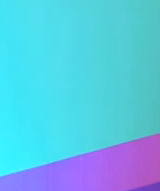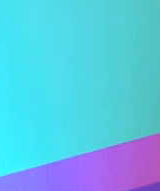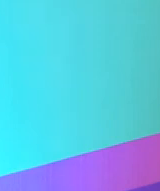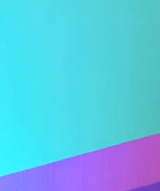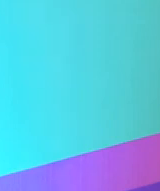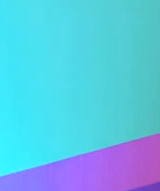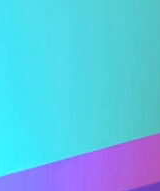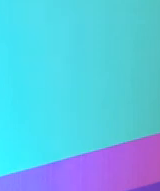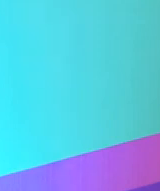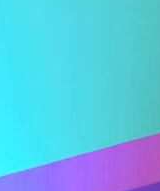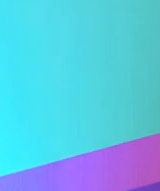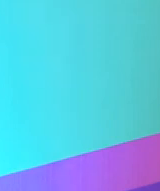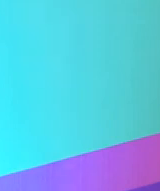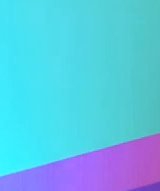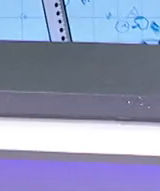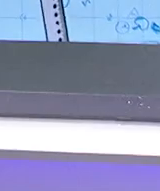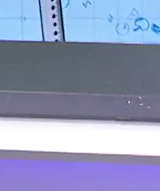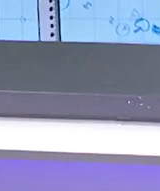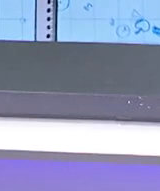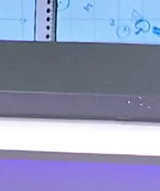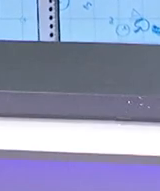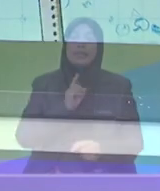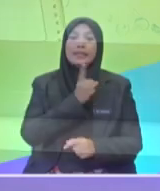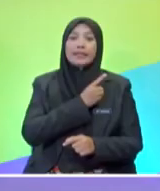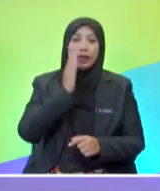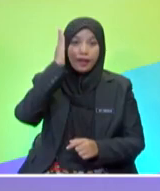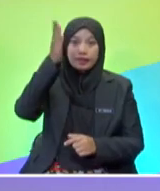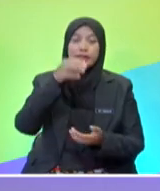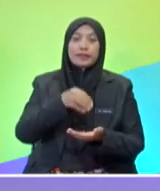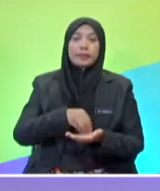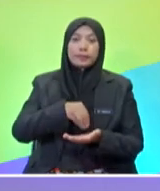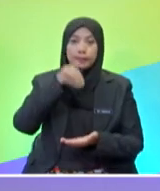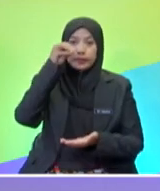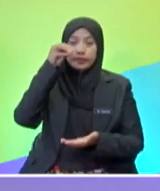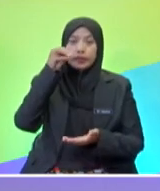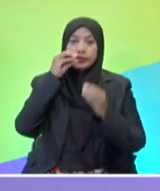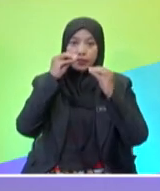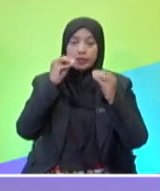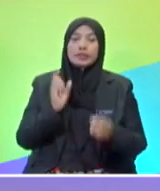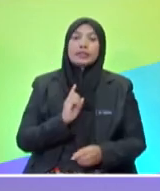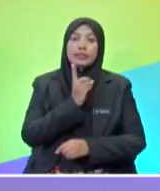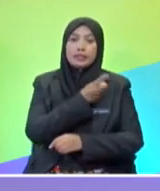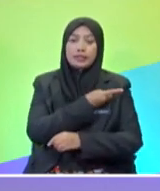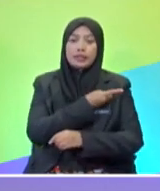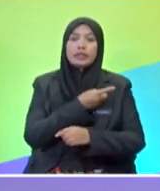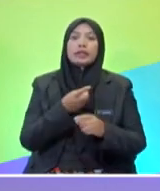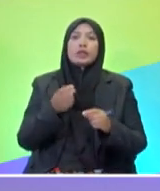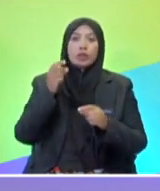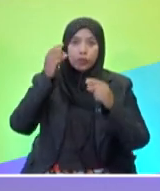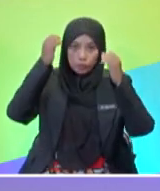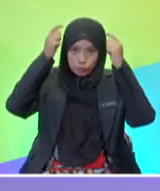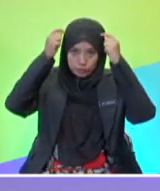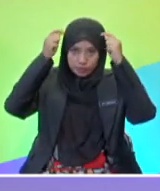dia Cikgu kita pada hari ini dan guru kita yang akan mengajar kita pada hari ini Ustazah Amirah Ismail dari SK